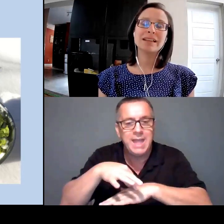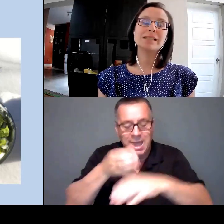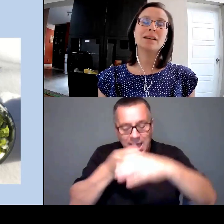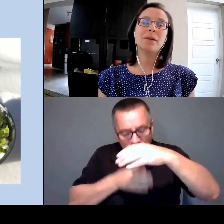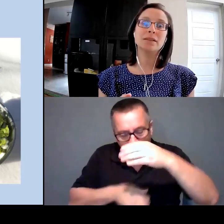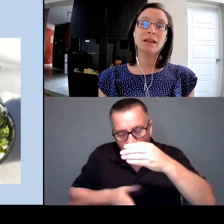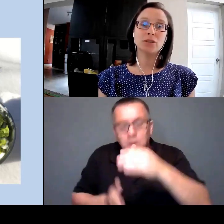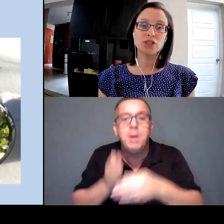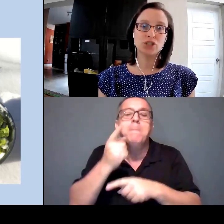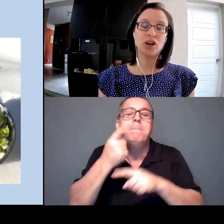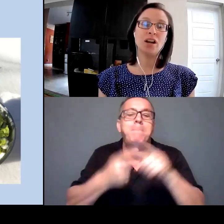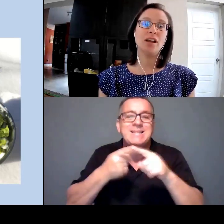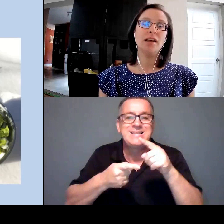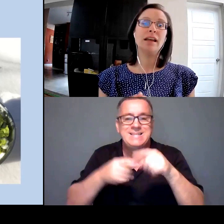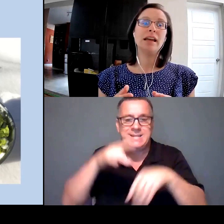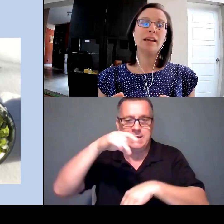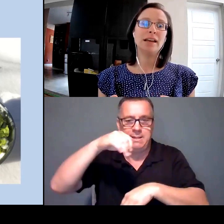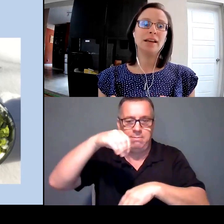creusée partiellement dans le sol